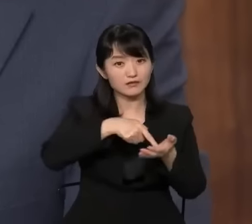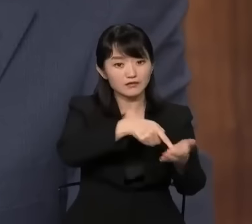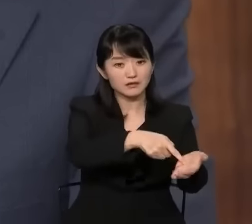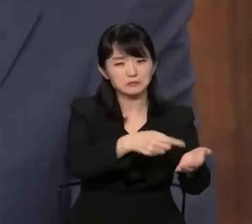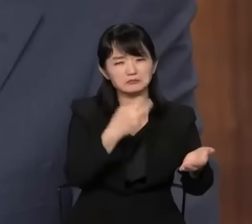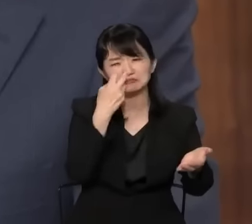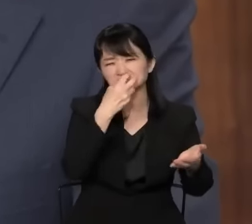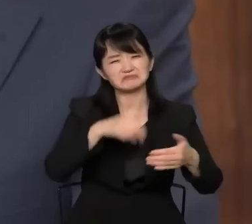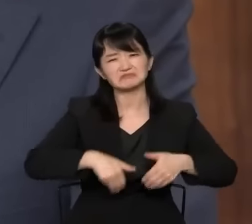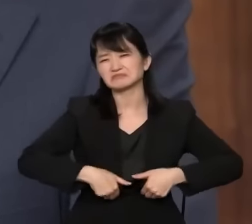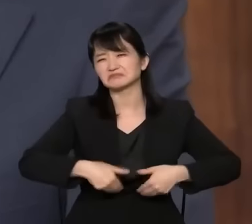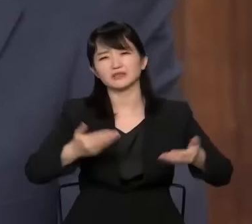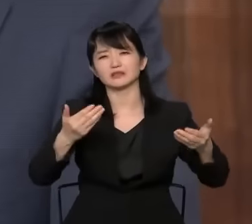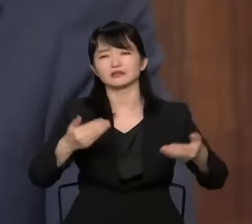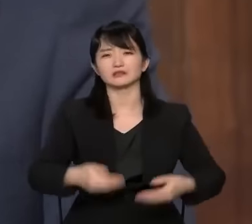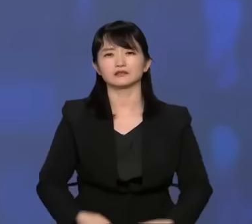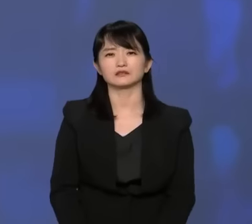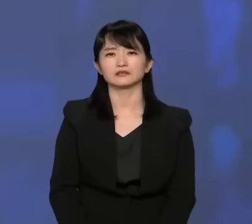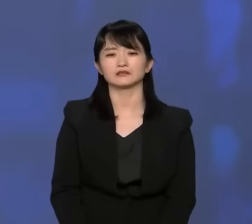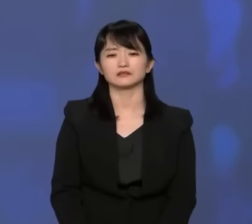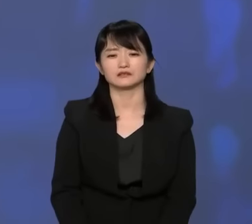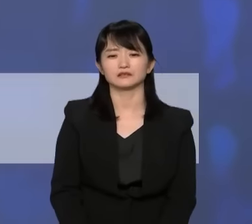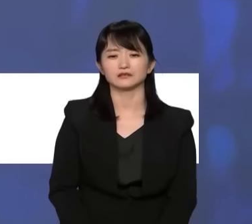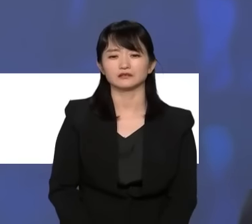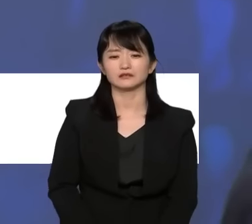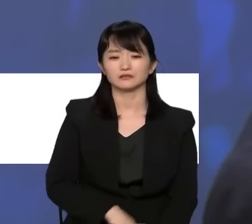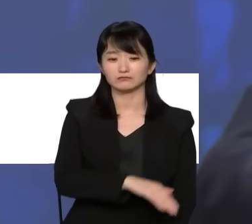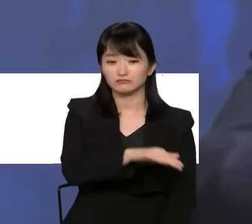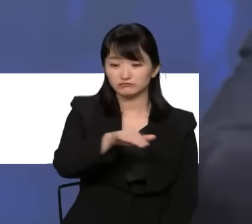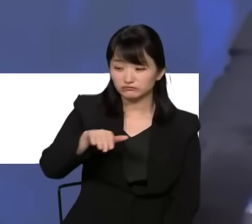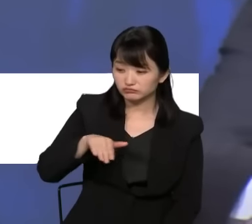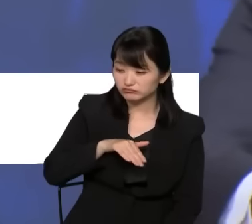검토할 가치도 없다고 일축했습니다. 저희는 전혀